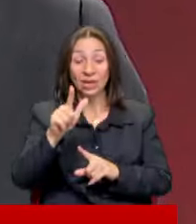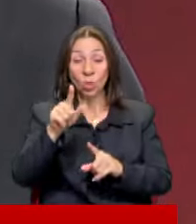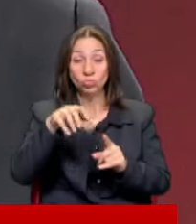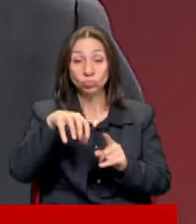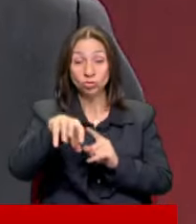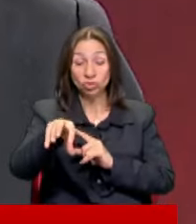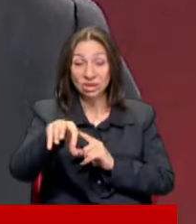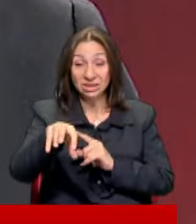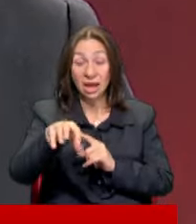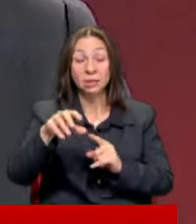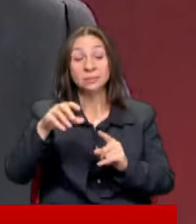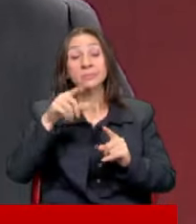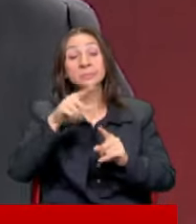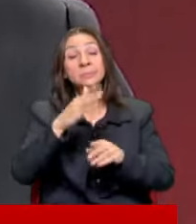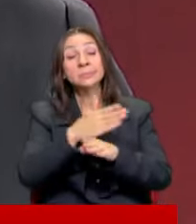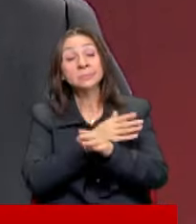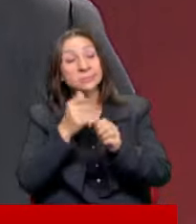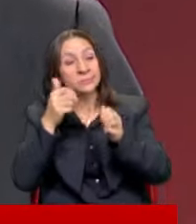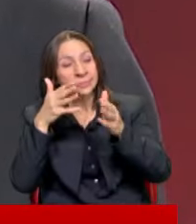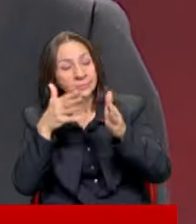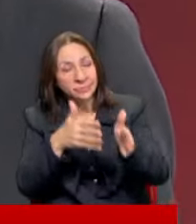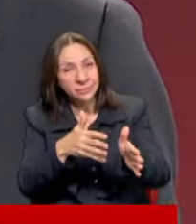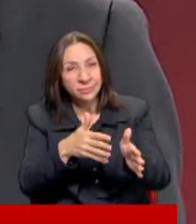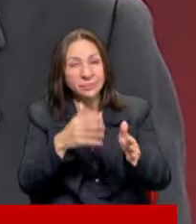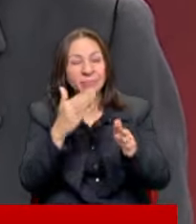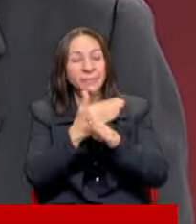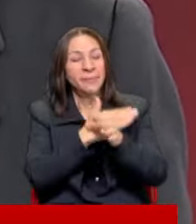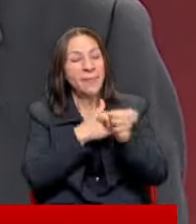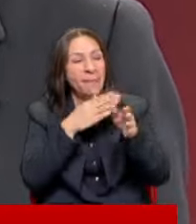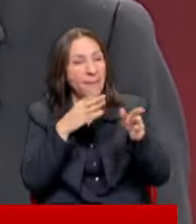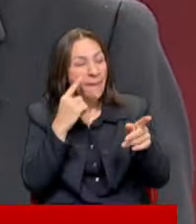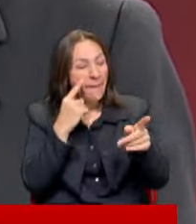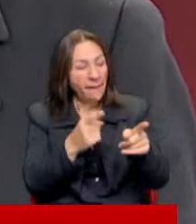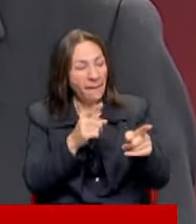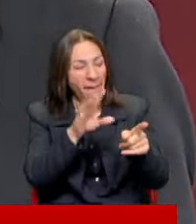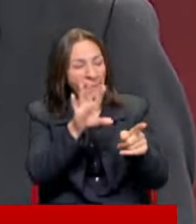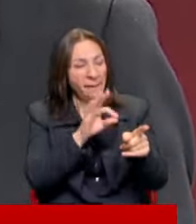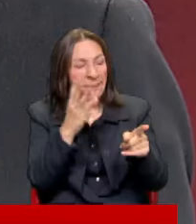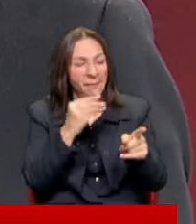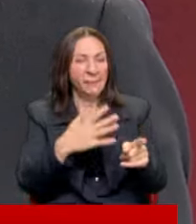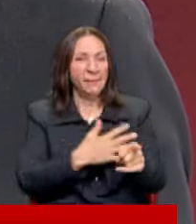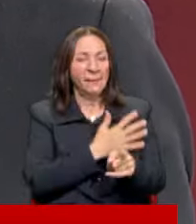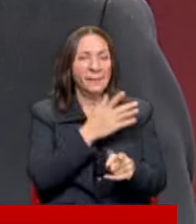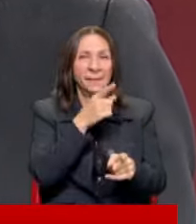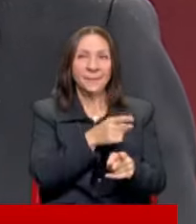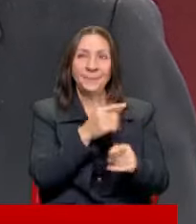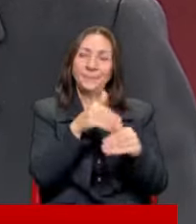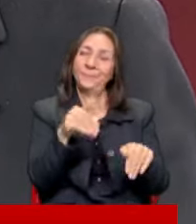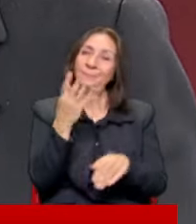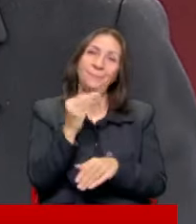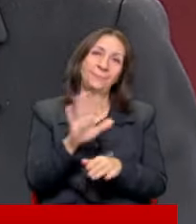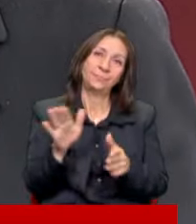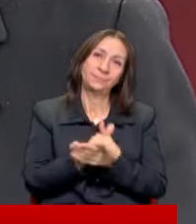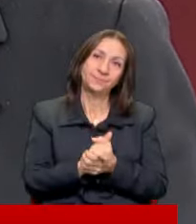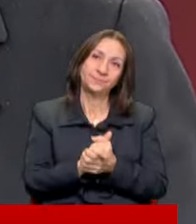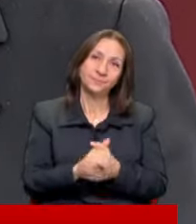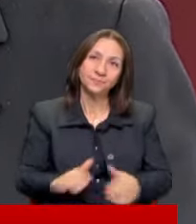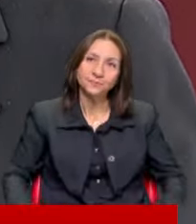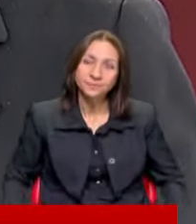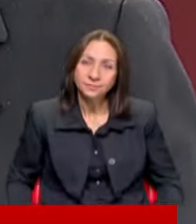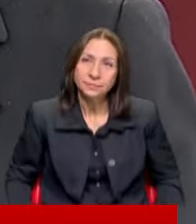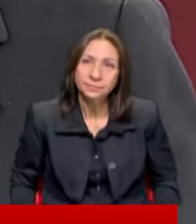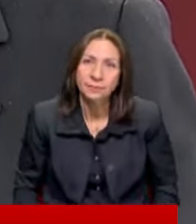bütçesini vatandaşa harcayacak vatandaştan yana tercihte bulunacak bir Cumhuriyet Halk partisi' engel olamayacaklar ama sykn